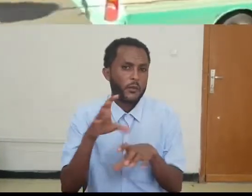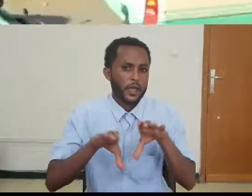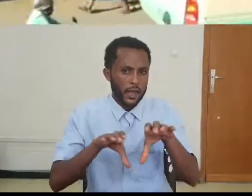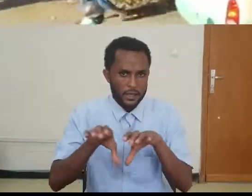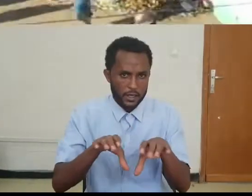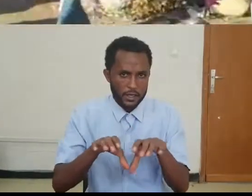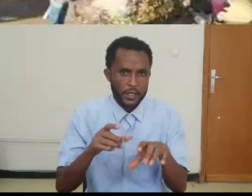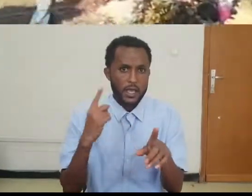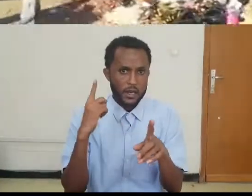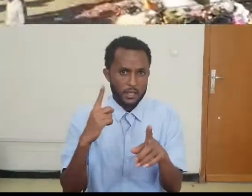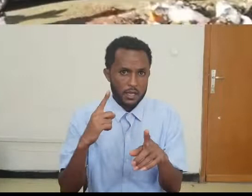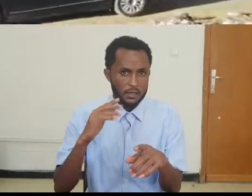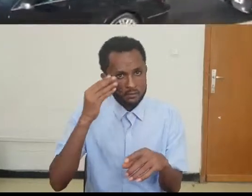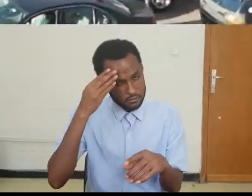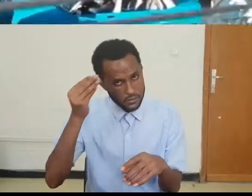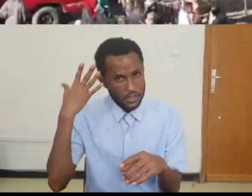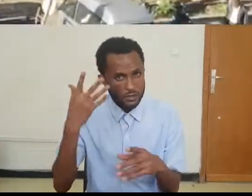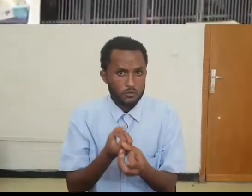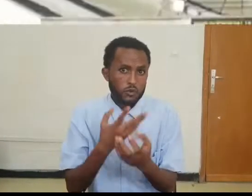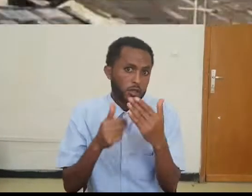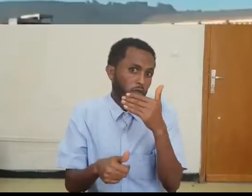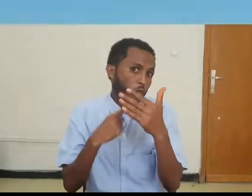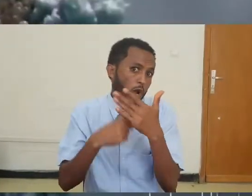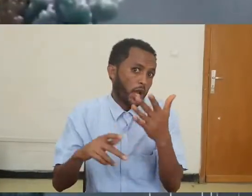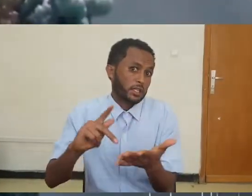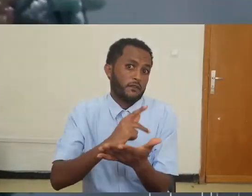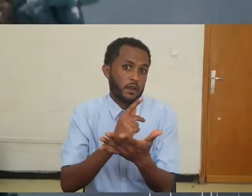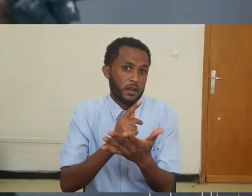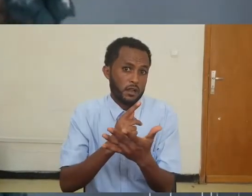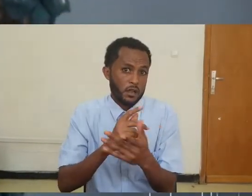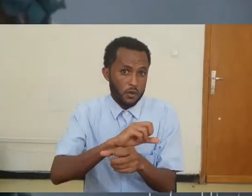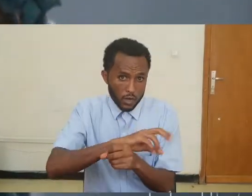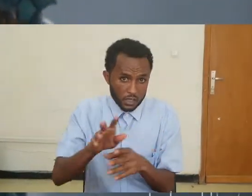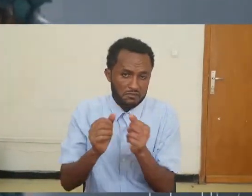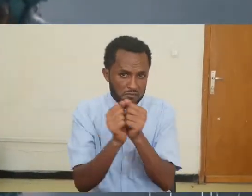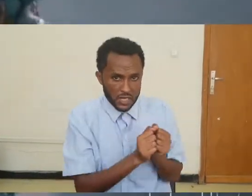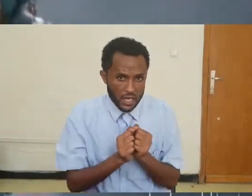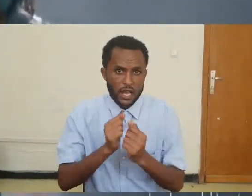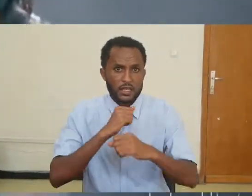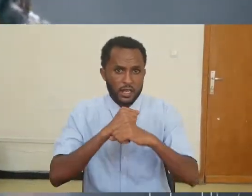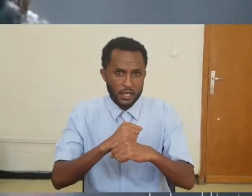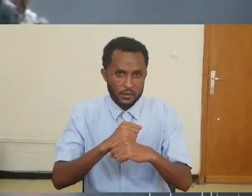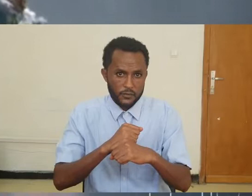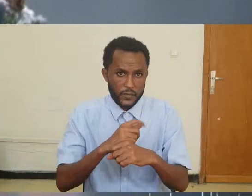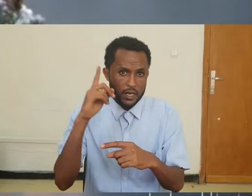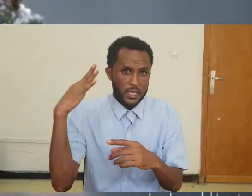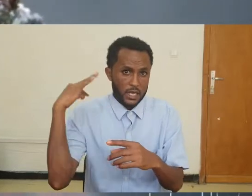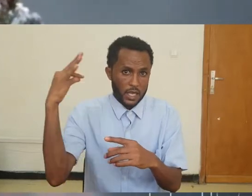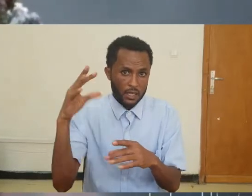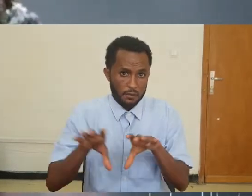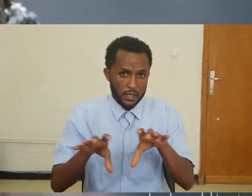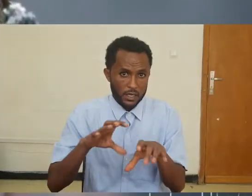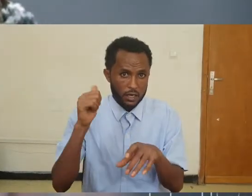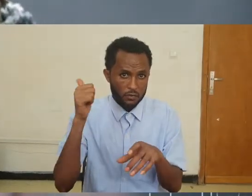በጤና ባለሙያ የሚሰጡ ምክሮችን ሳንሰላች ተግባራዊ እናድርግ። ያንዳችን መዘናጋት ብዙ ሕመም ዋጋ ያስከፍላል።